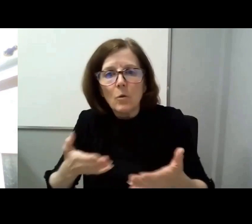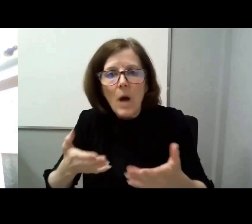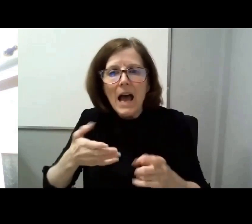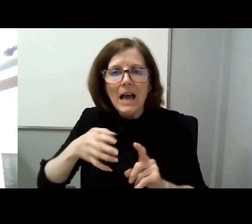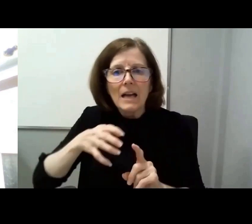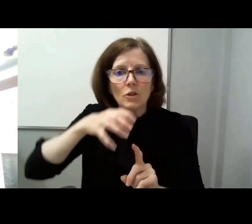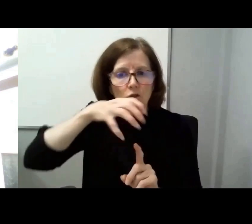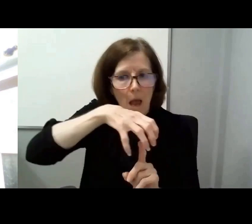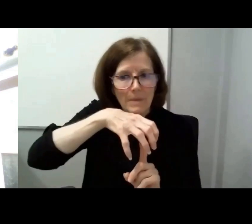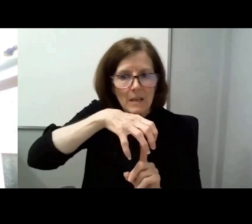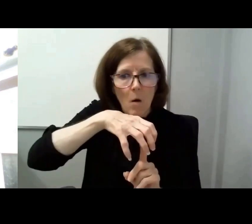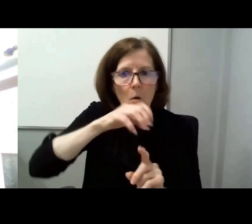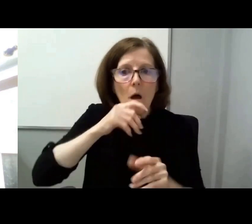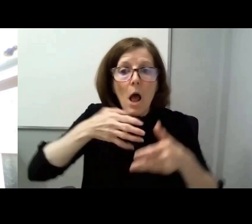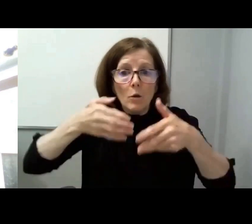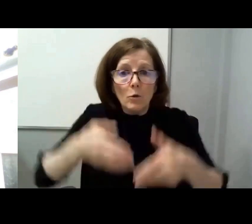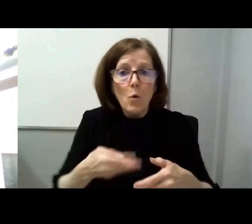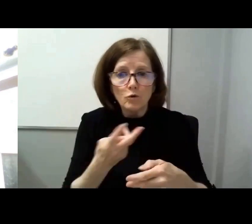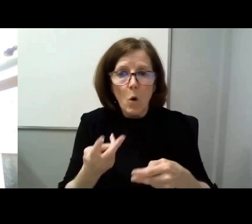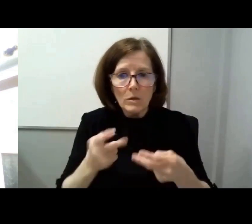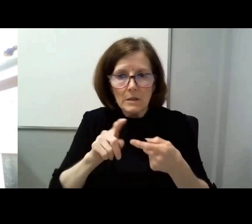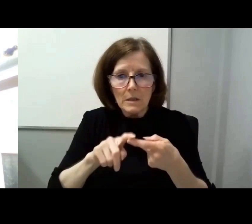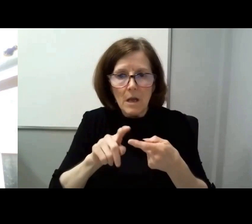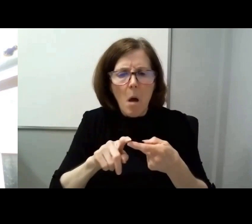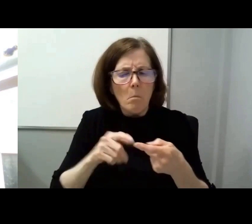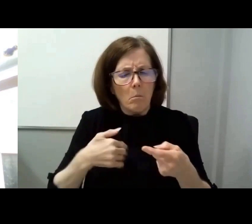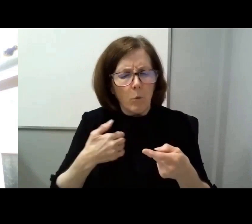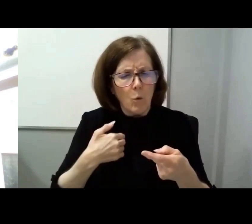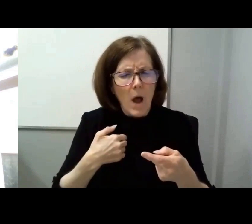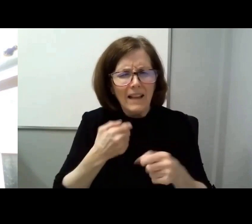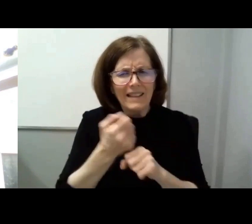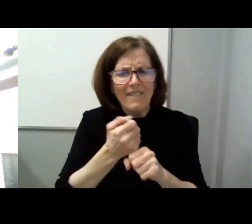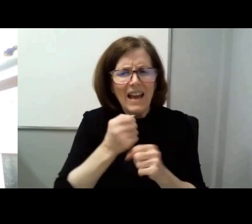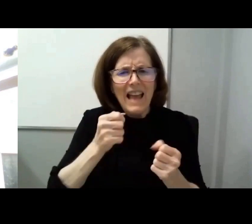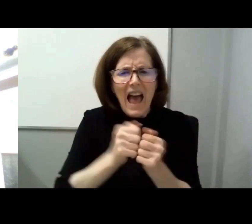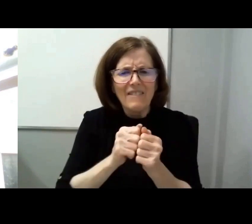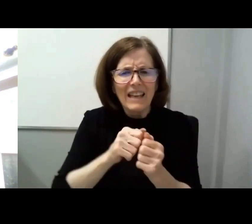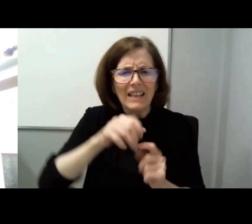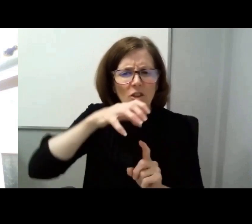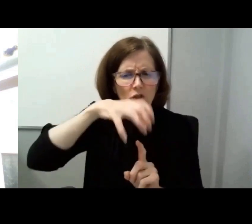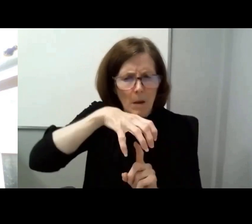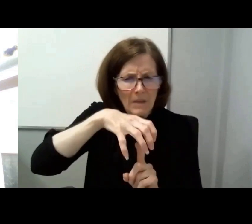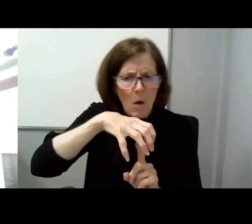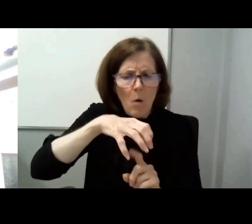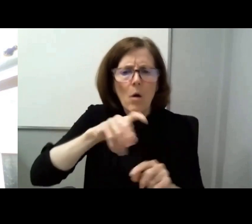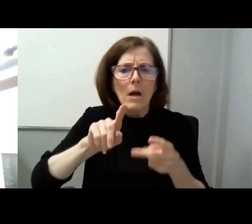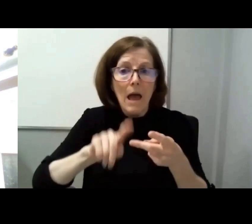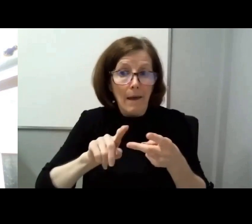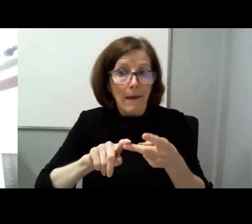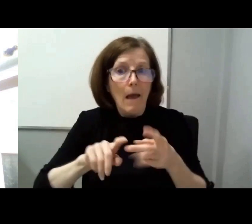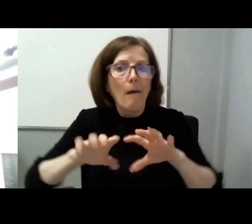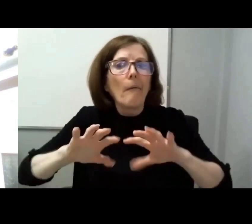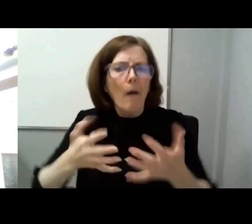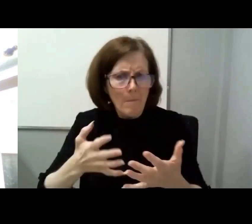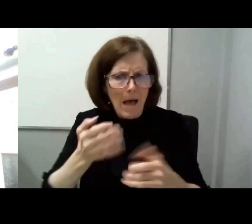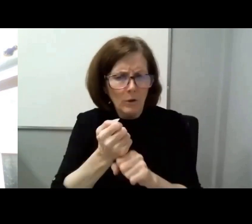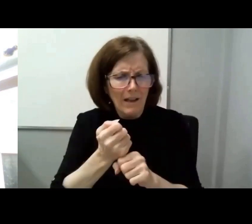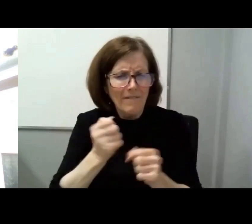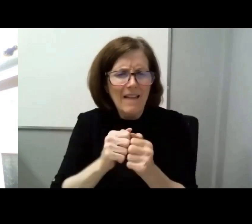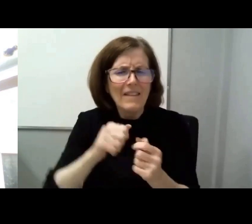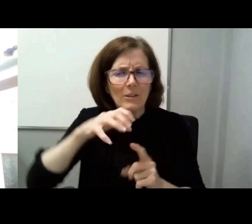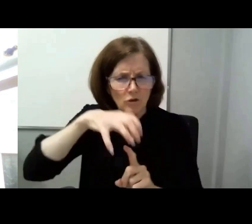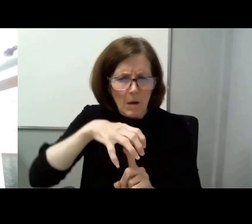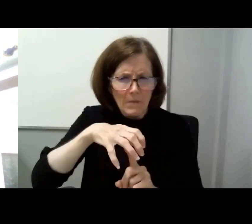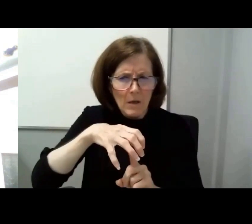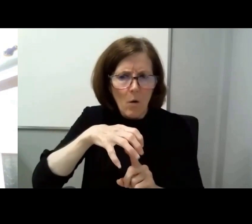éléments qui nous restent, c'est pourquoi travailler avec les champignons, puis ensuite comment. Mais comme je dis, si vous avez des curiosités,